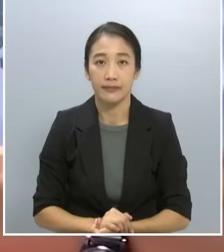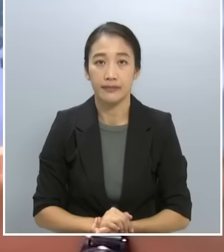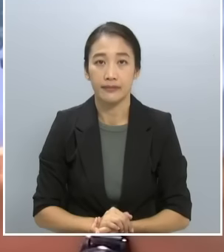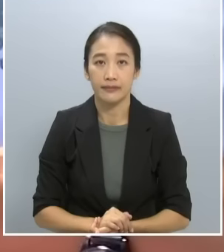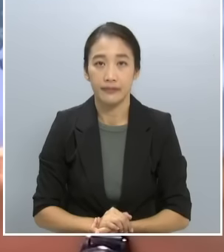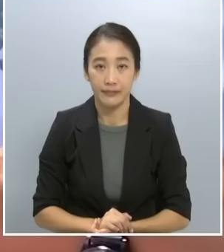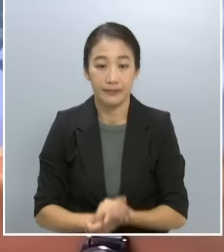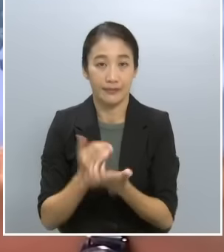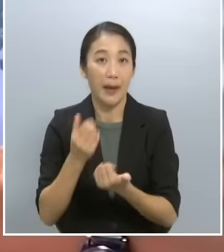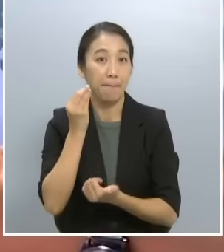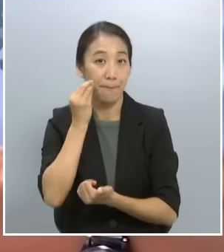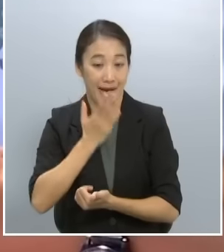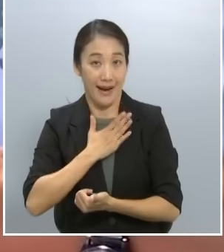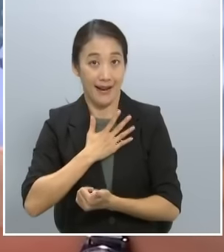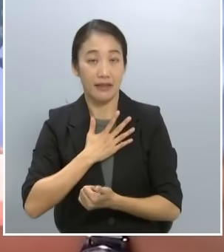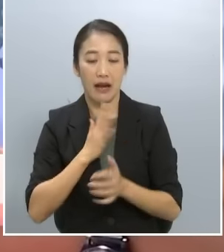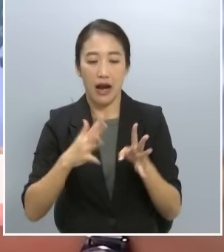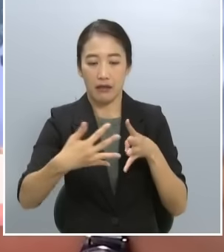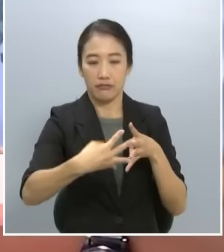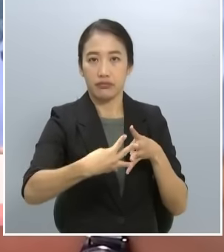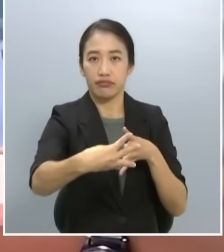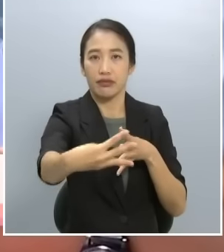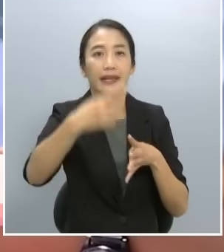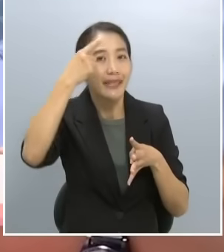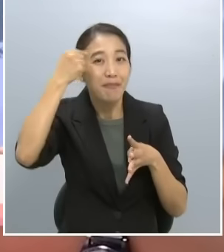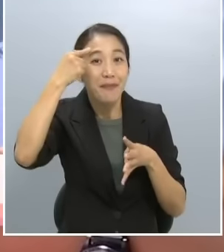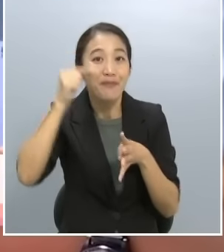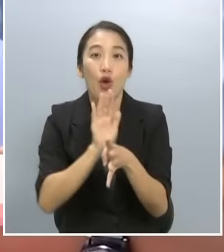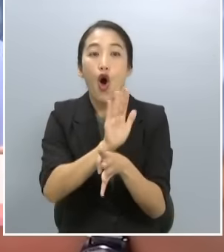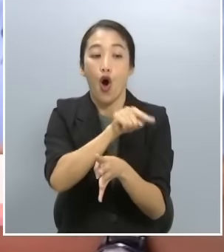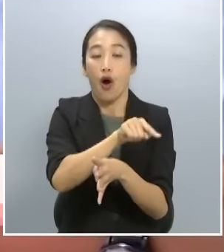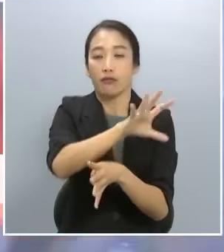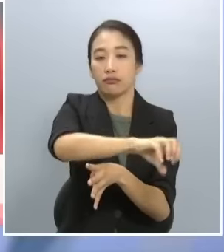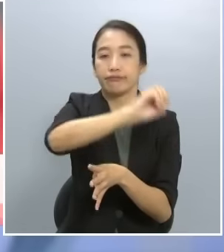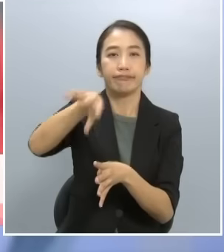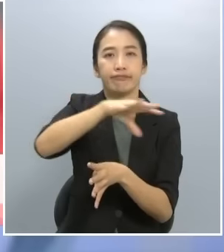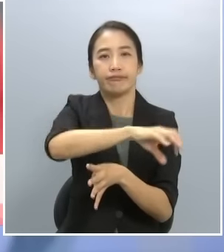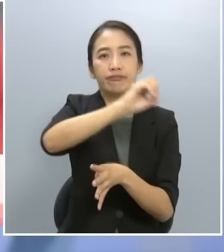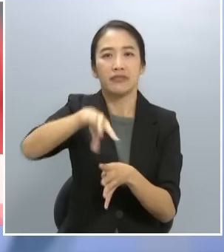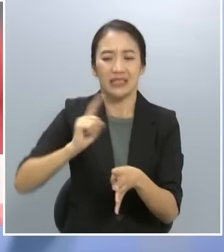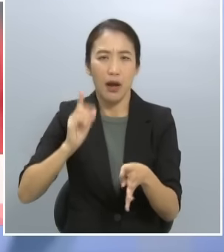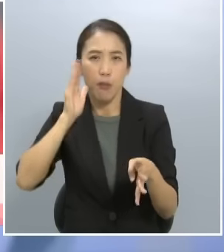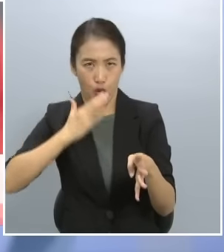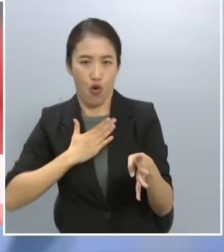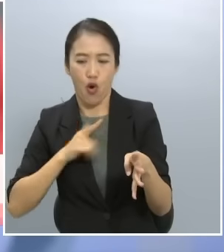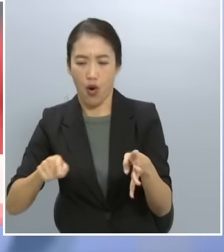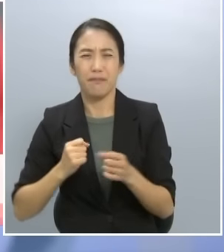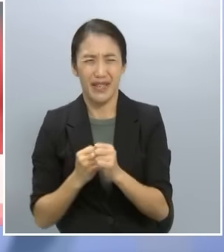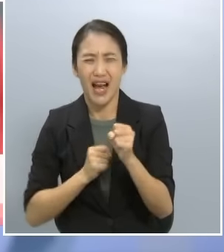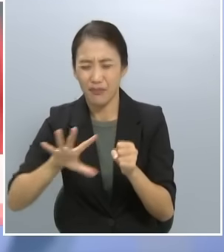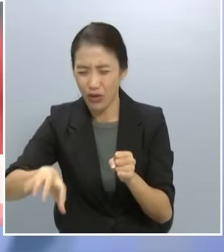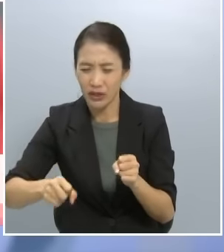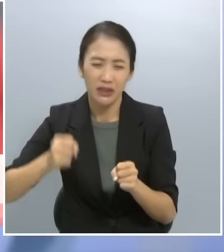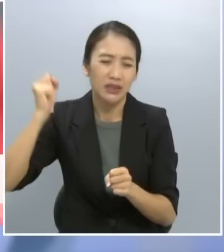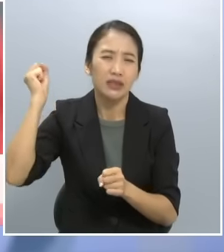พื้นที่กั้นระหว่างบ้านเราอะค่ะมันเป็นเหมือนสแลนนะคะทีเนี้ยเขาก็โยนข้ามผ่านสแลนมาค่ะพ่อก็พยายามเก็บหลายรอบแล้วอะไรเงี้ยค่ะเพราะว่าพยายามจะ